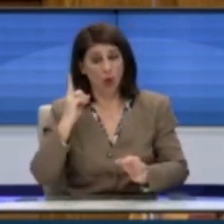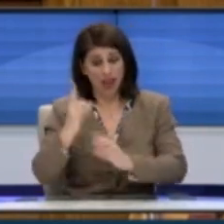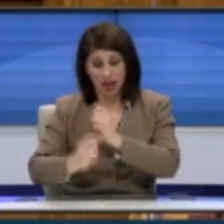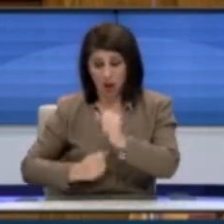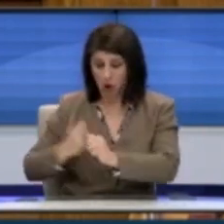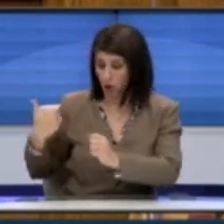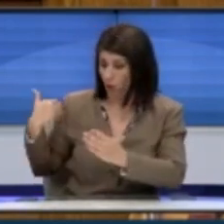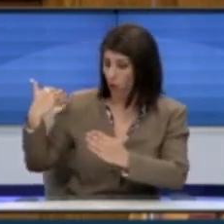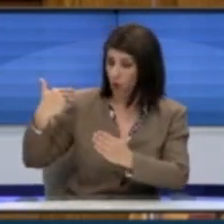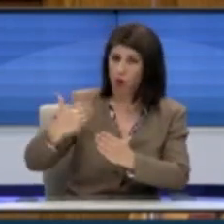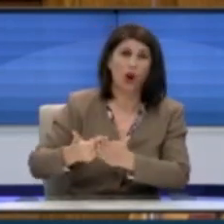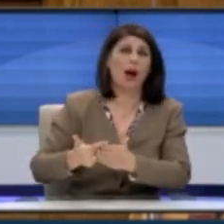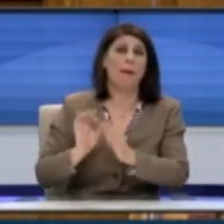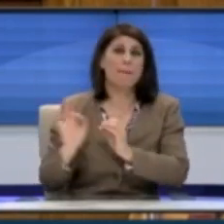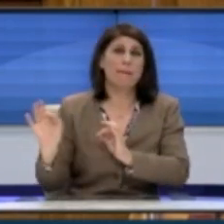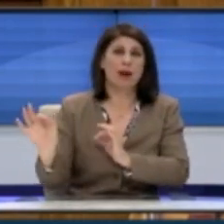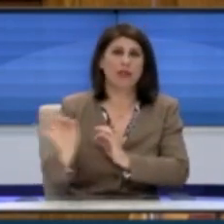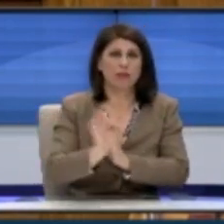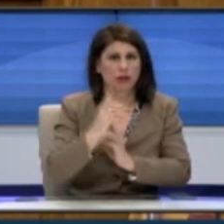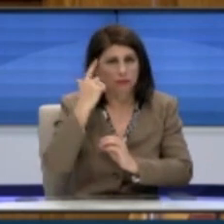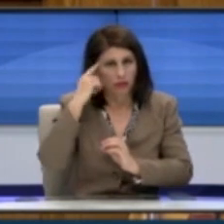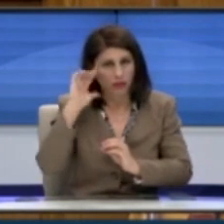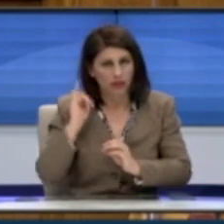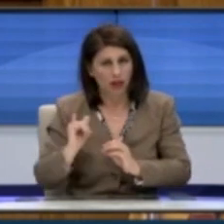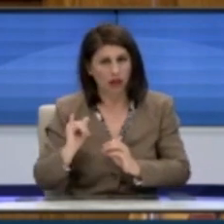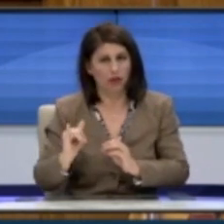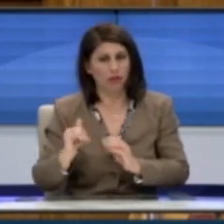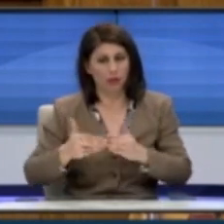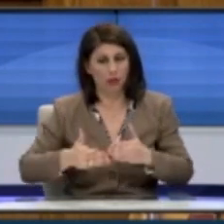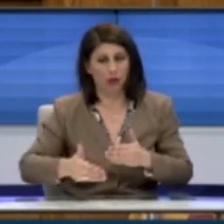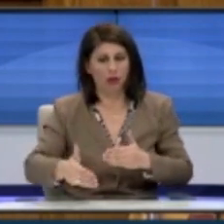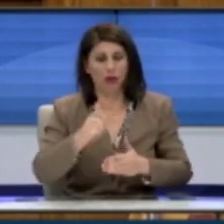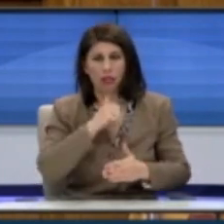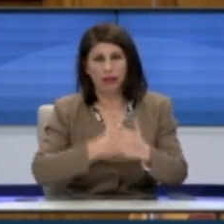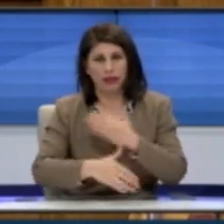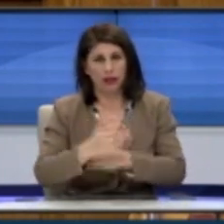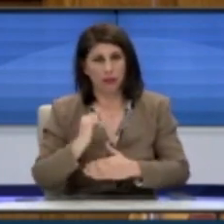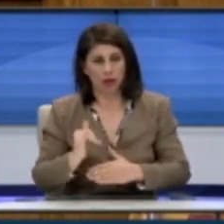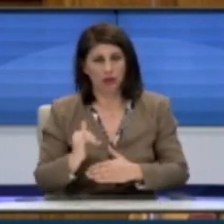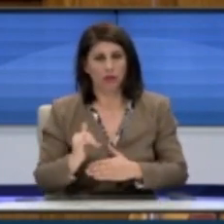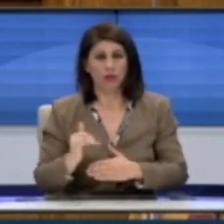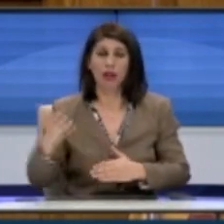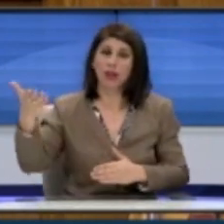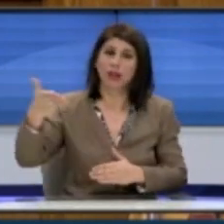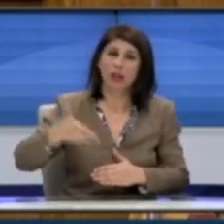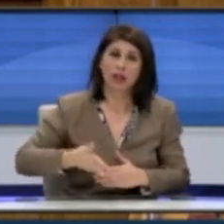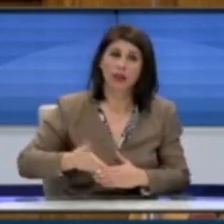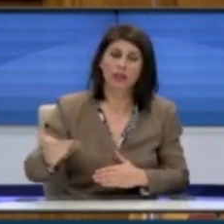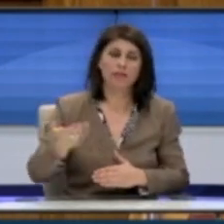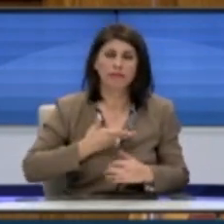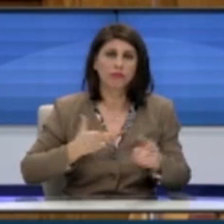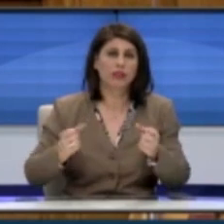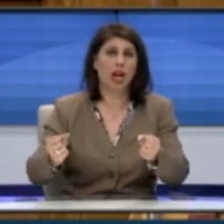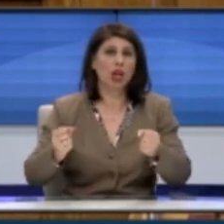χρόνος πανδημίας, που είναι και άγνωστο για πόσο καιρό θα μας ταλαιπωρεί ακόμη, ήρθε να κλονίσει